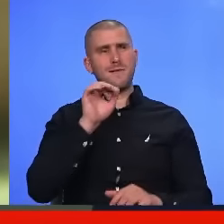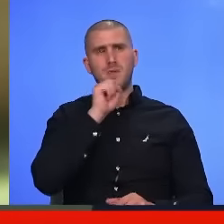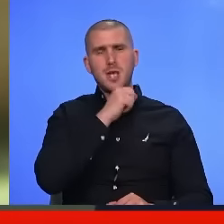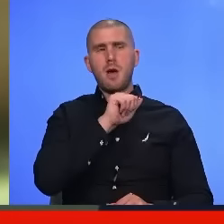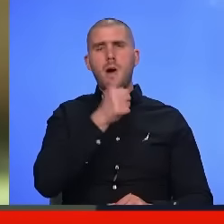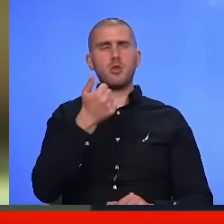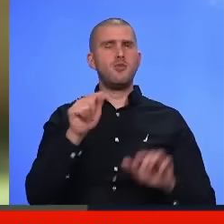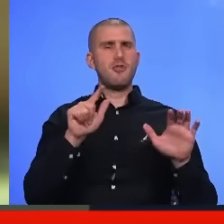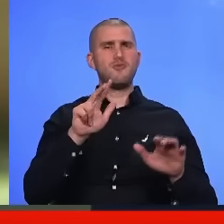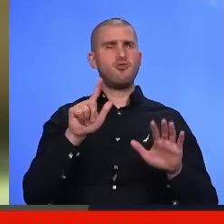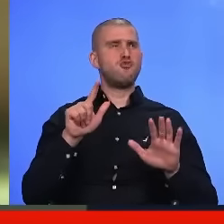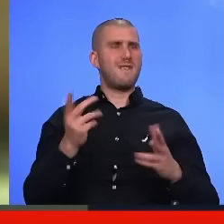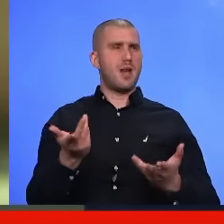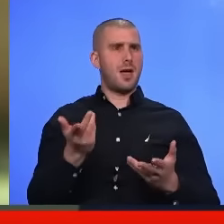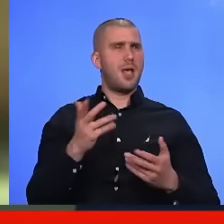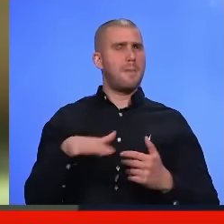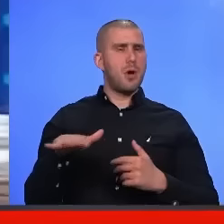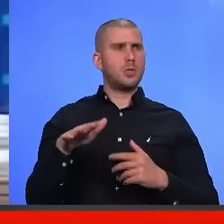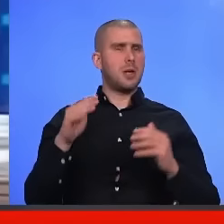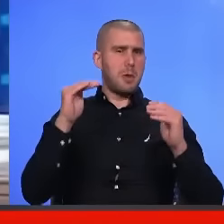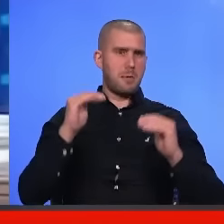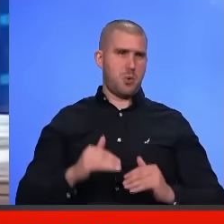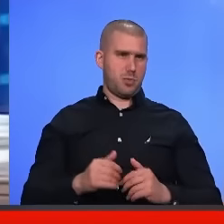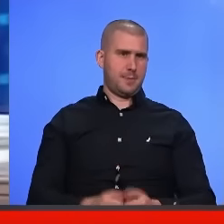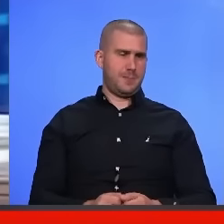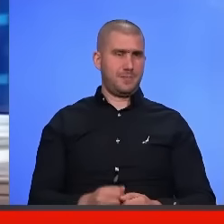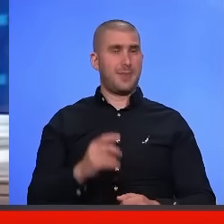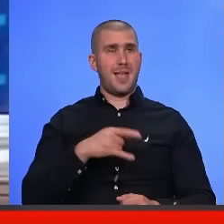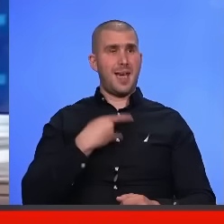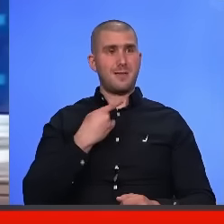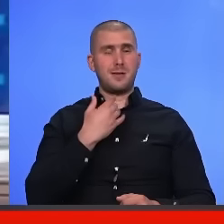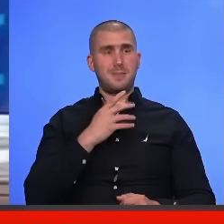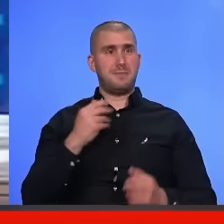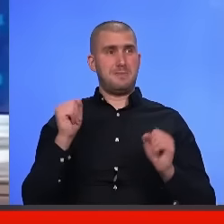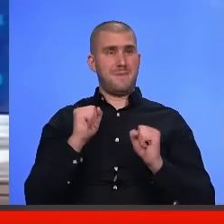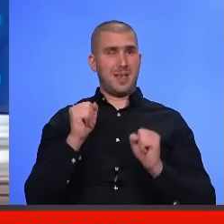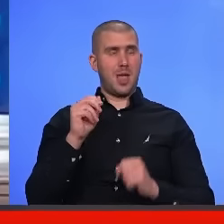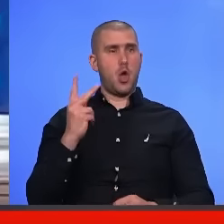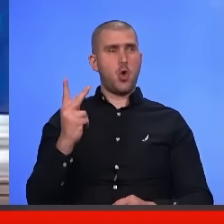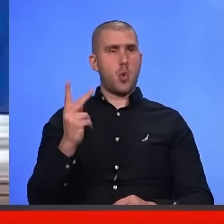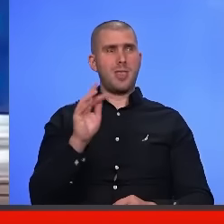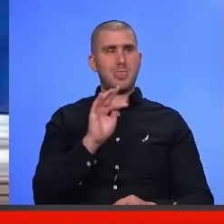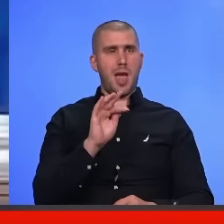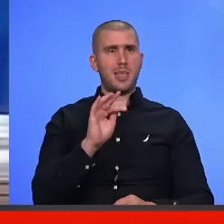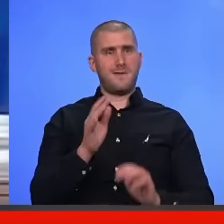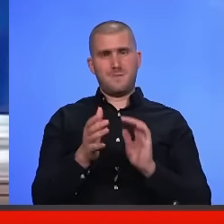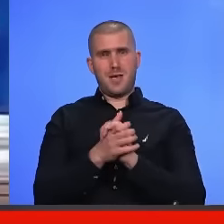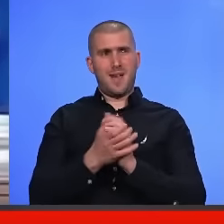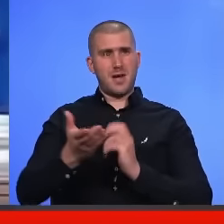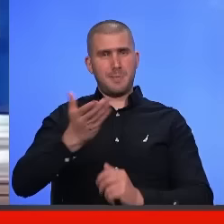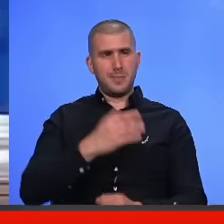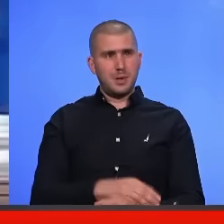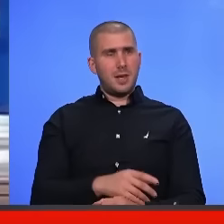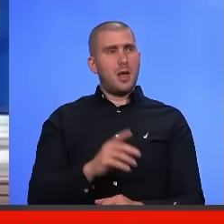הזה, 737, אל מחוזות פחות טובים. The entire terrifying experience still has Quang Tran and his friends